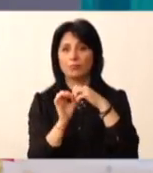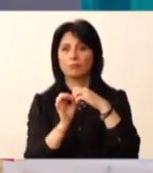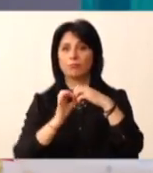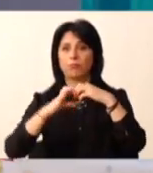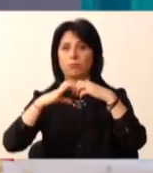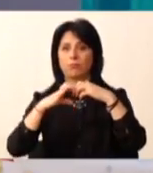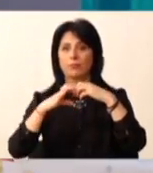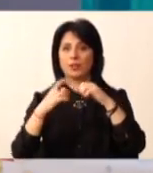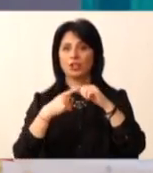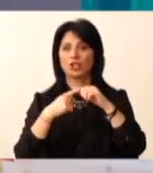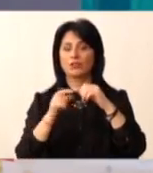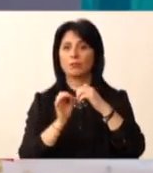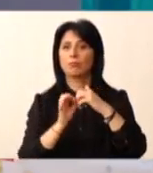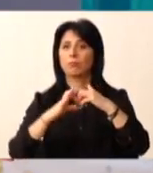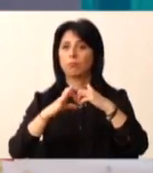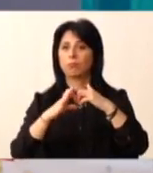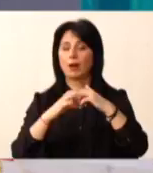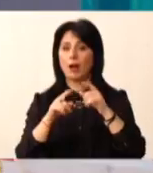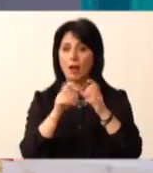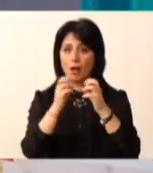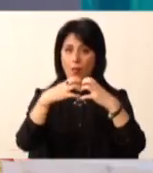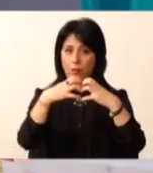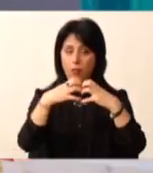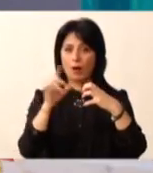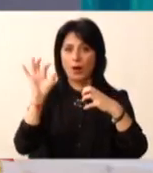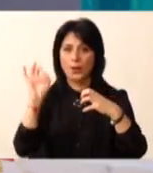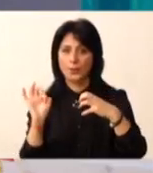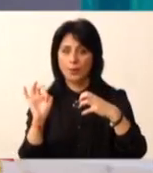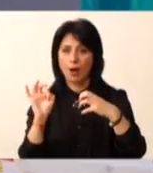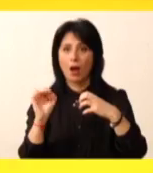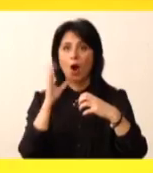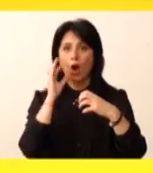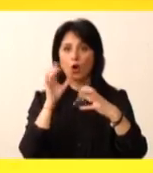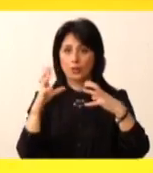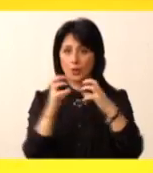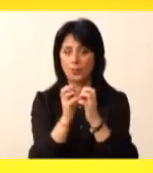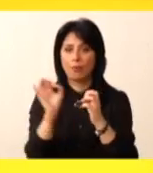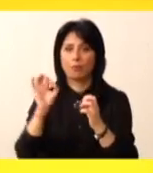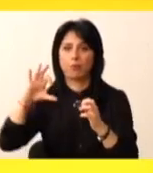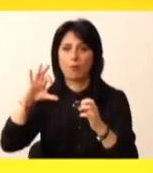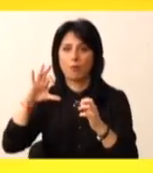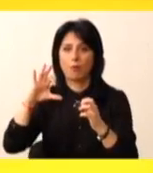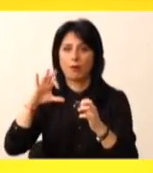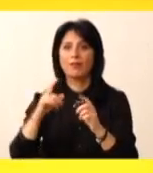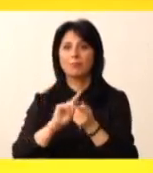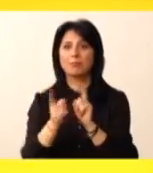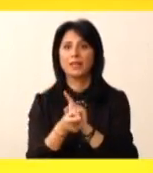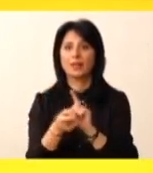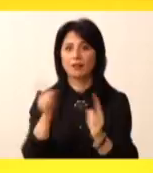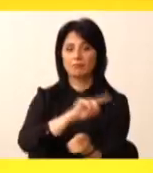იწყებს მასტიმულირებელი ჰორმონის უფრო დიდი რაოდენობით გამომუშავებას. ანუ მარტივად როთხავთ ახლა მაყურებელს, პირიქით